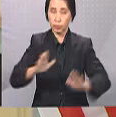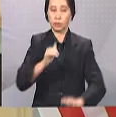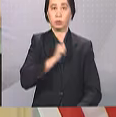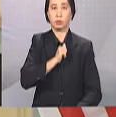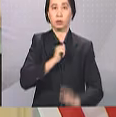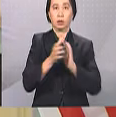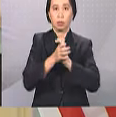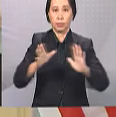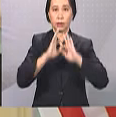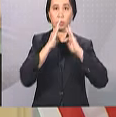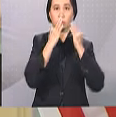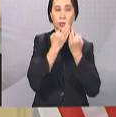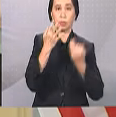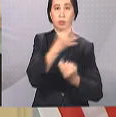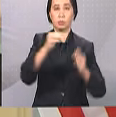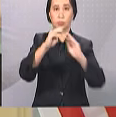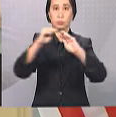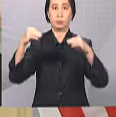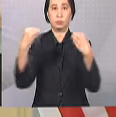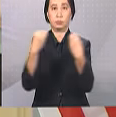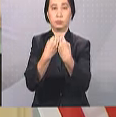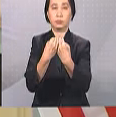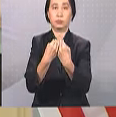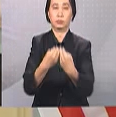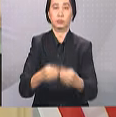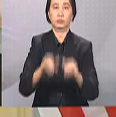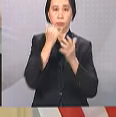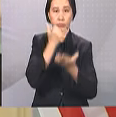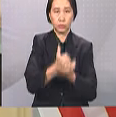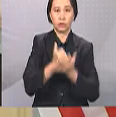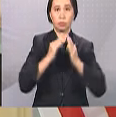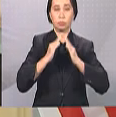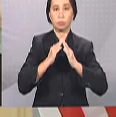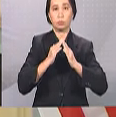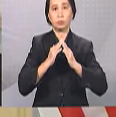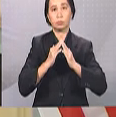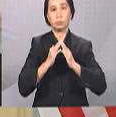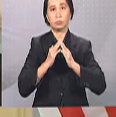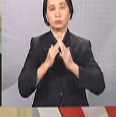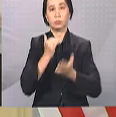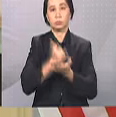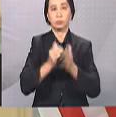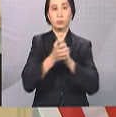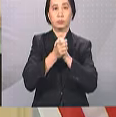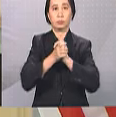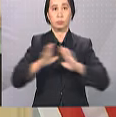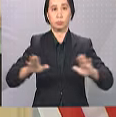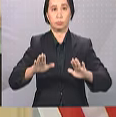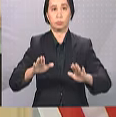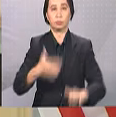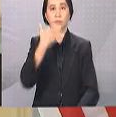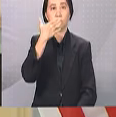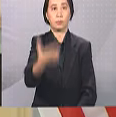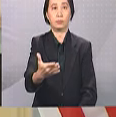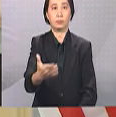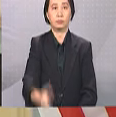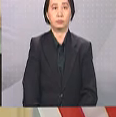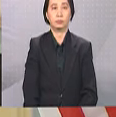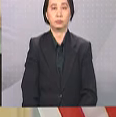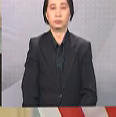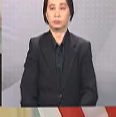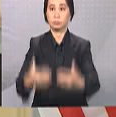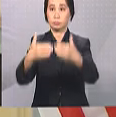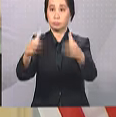diri, keluarga dan masyarakat. Stay home, stay safe. Terima kasih. Saya